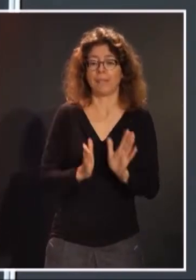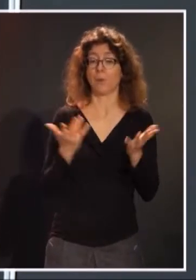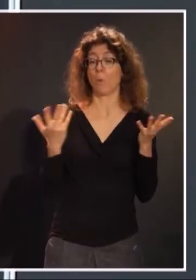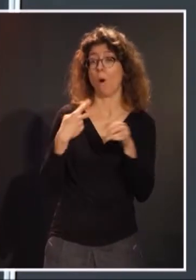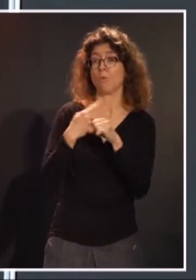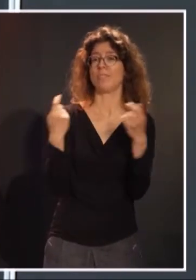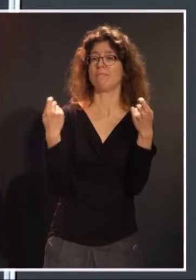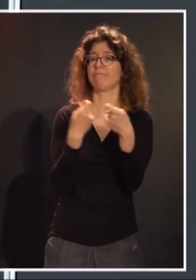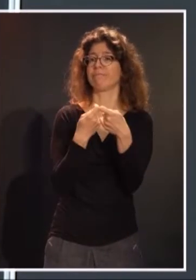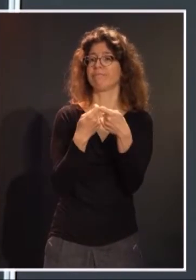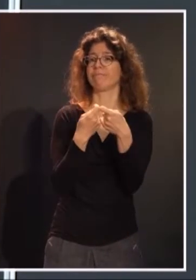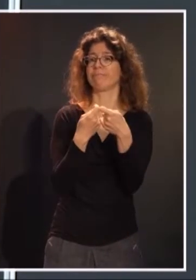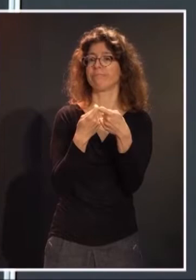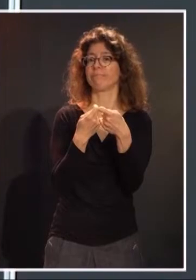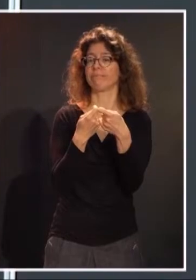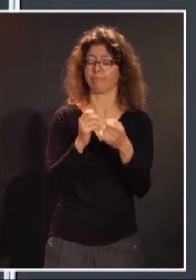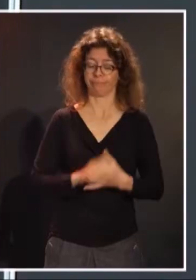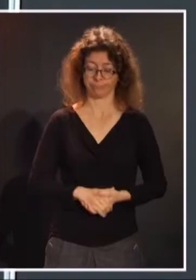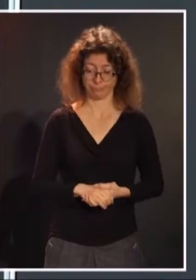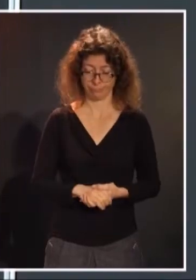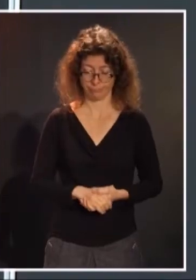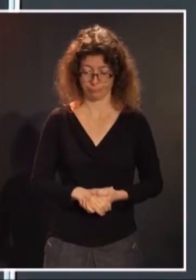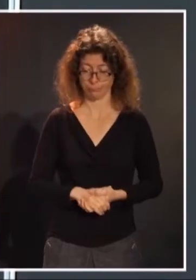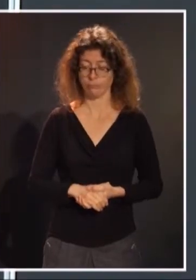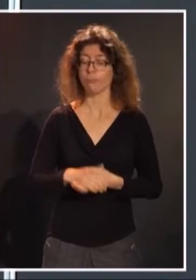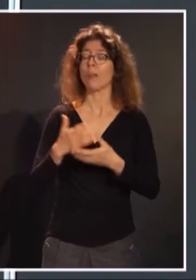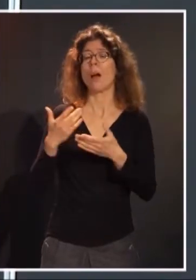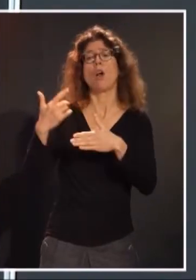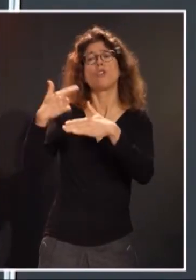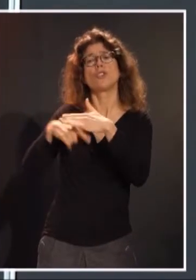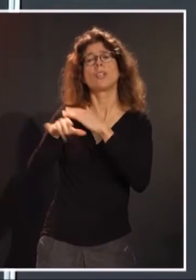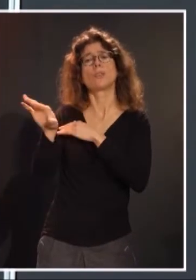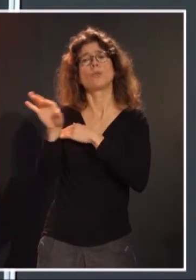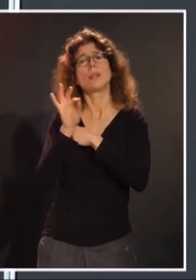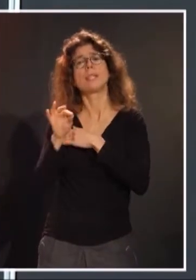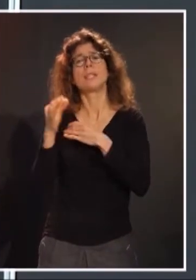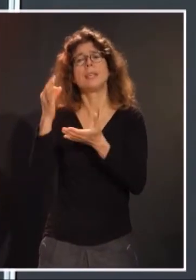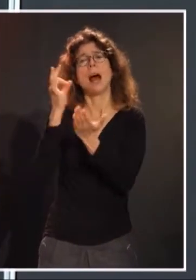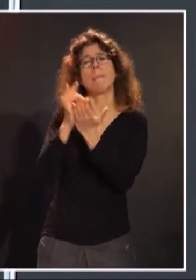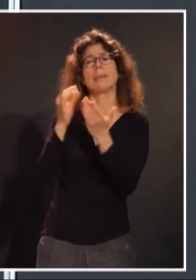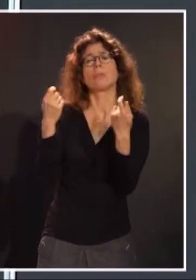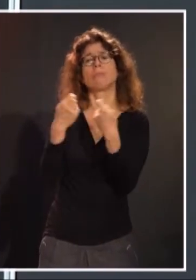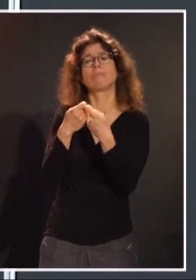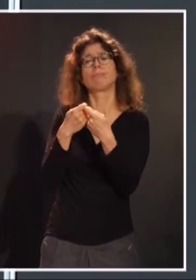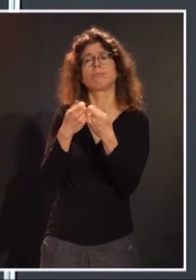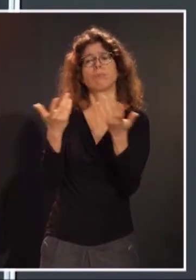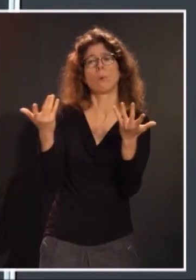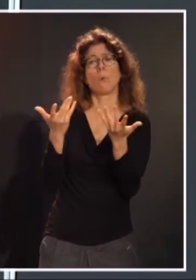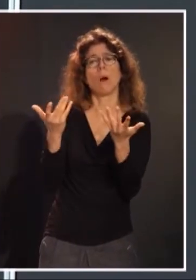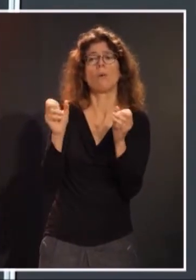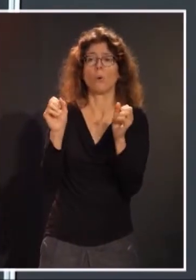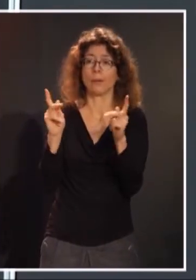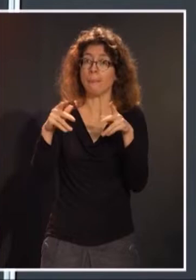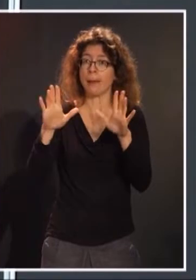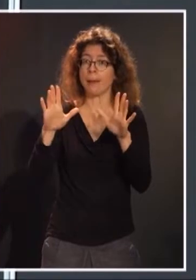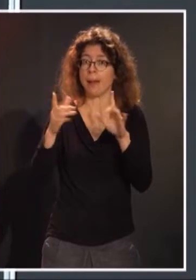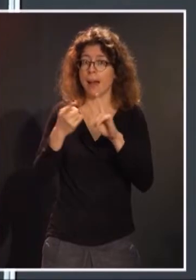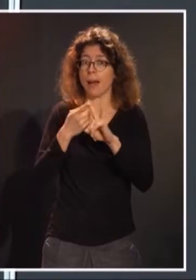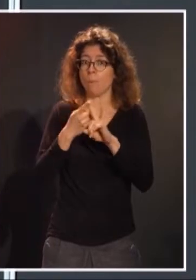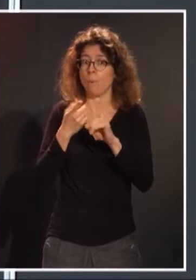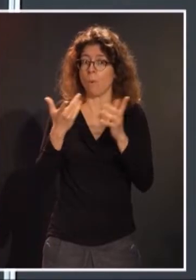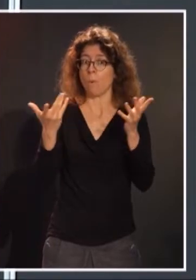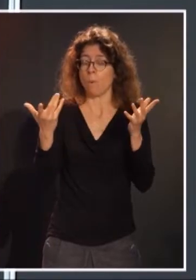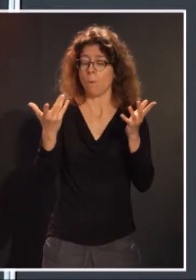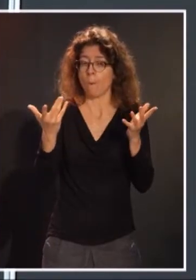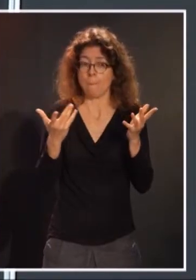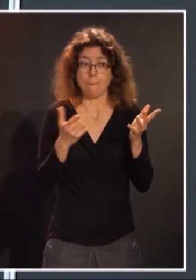pertinents, mais il va, au-delà de définir quel logiciel ou quelle application sera utile, il sera important de bien définir quelles tâches l'enfant va